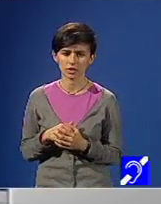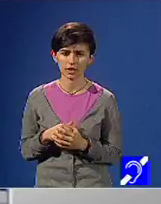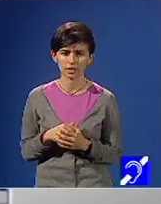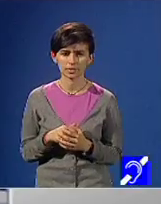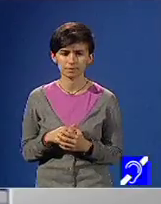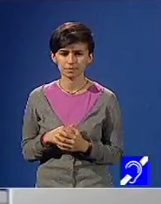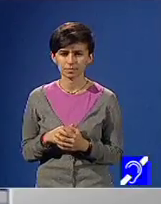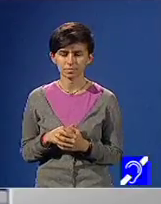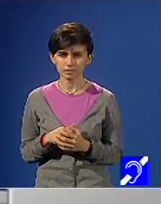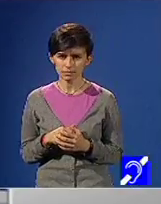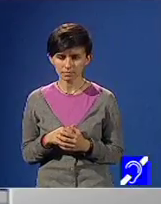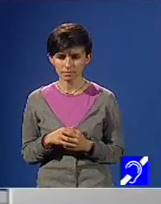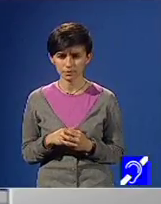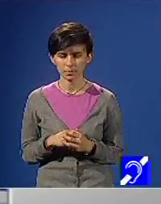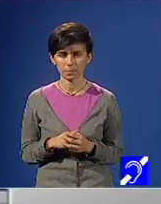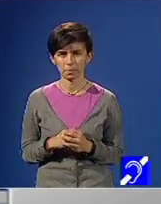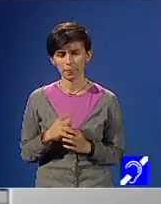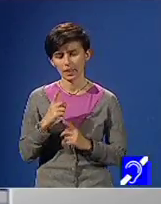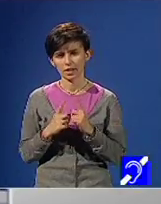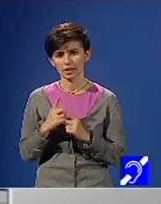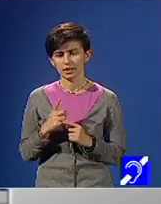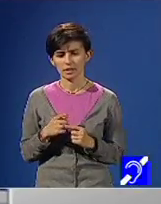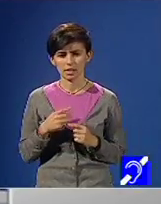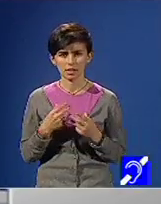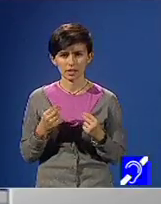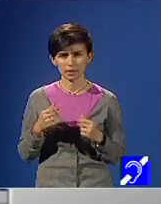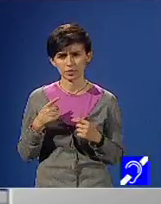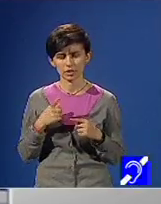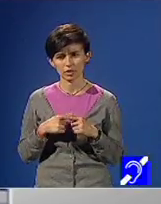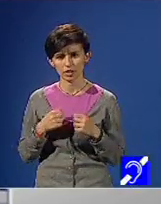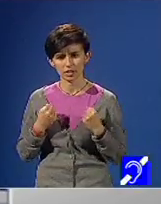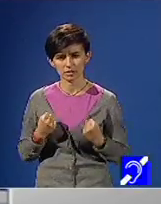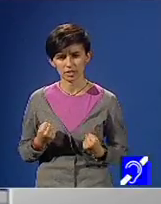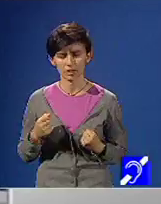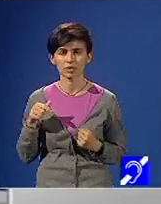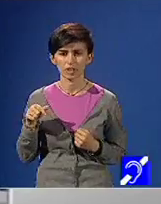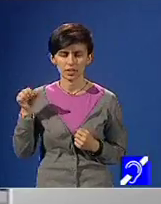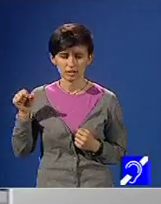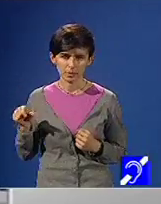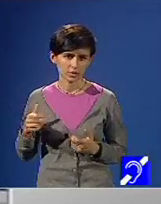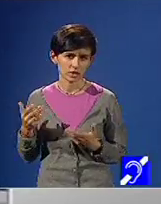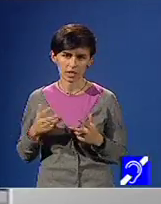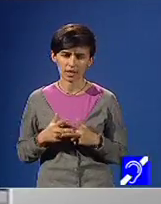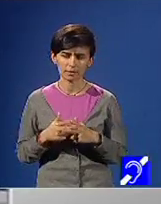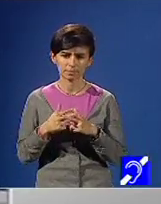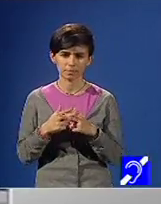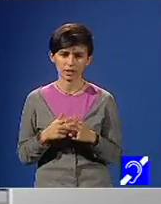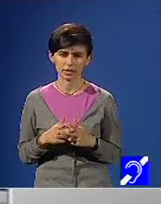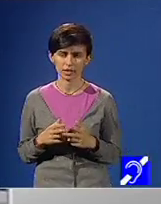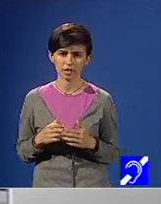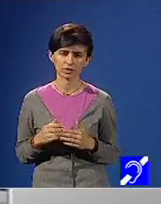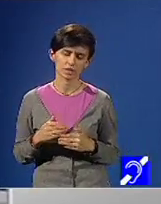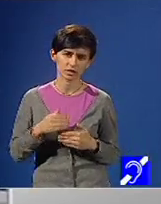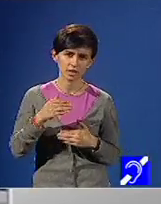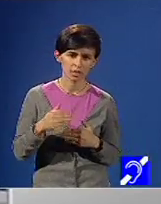acolo de jos și să te ridici acolo unde îți dorești. Chiar dacă de multe ori este greu, simți că nu mai poți, este omul care te ajută. Te ajută să-ți faci încă un hop, să treci